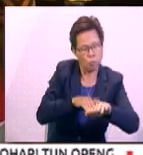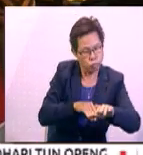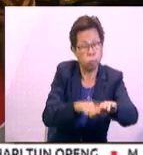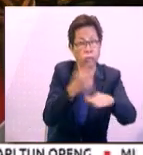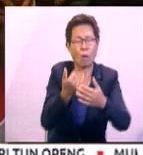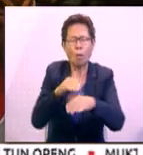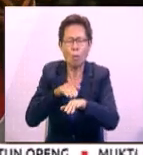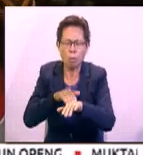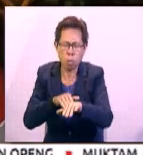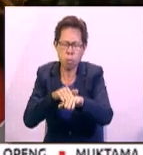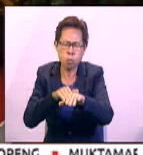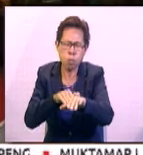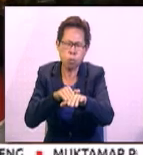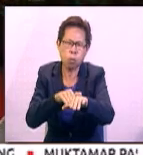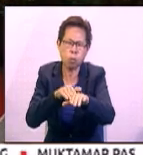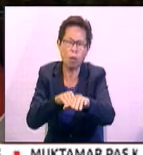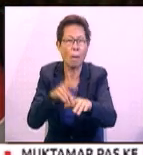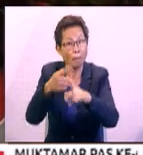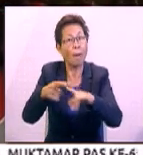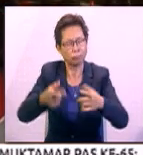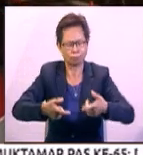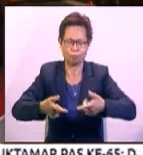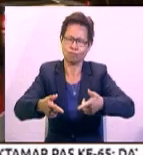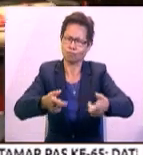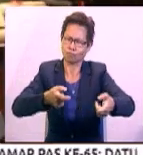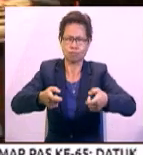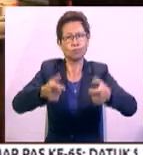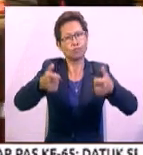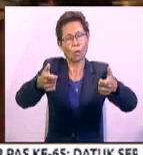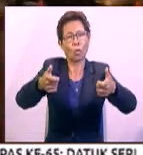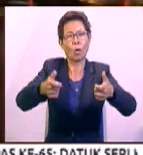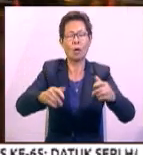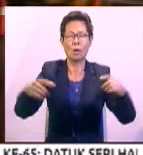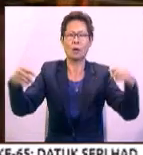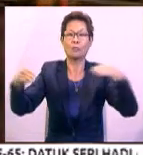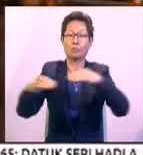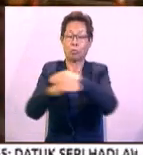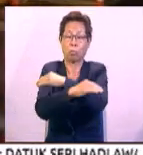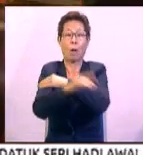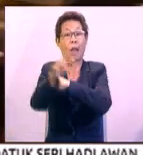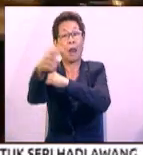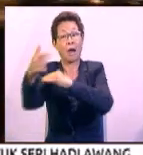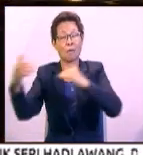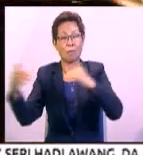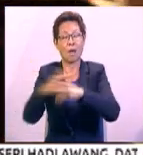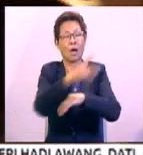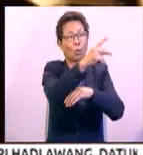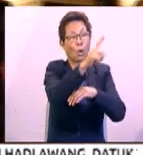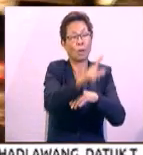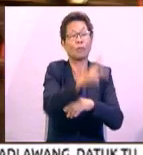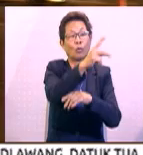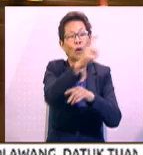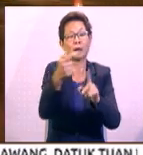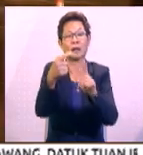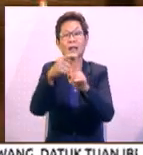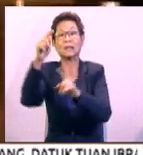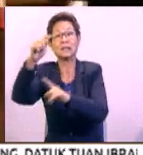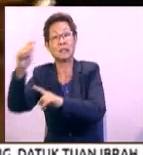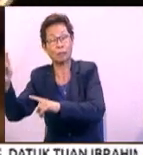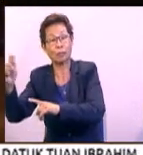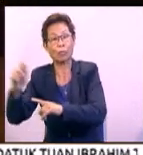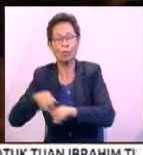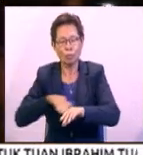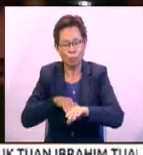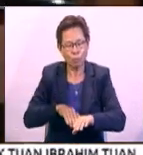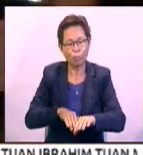namun masih lagi dalam keadaan yang terkawal. Manakala laluan bertentangan iaitu dari Ibu Negara menghala ke Pantai Timur, aliran